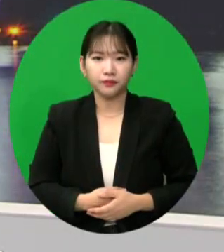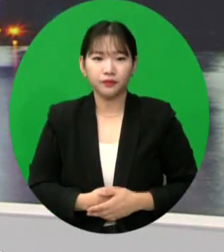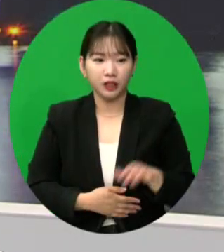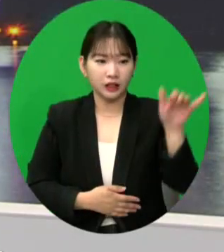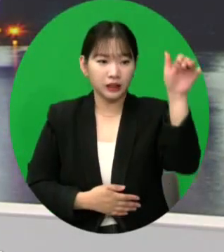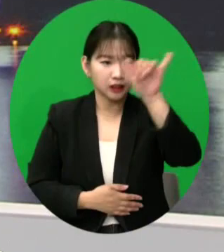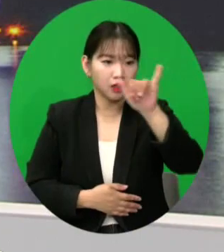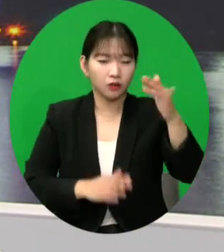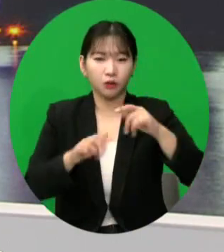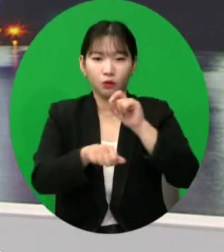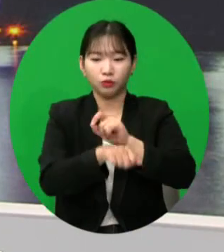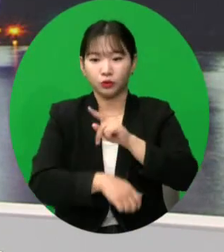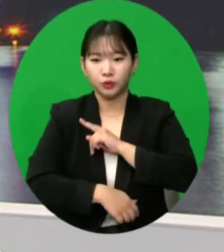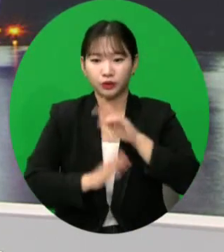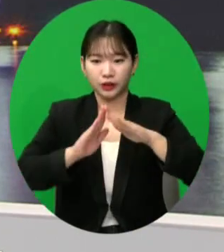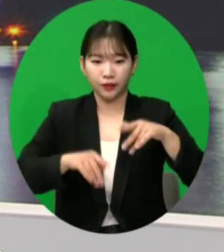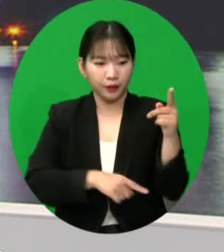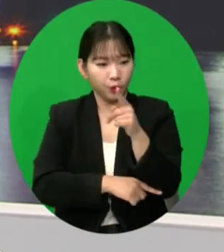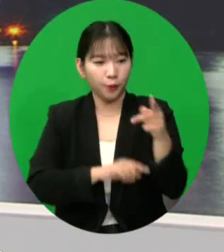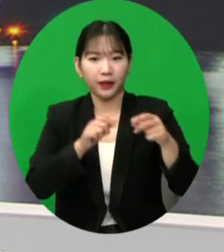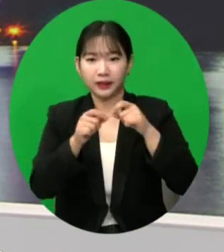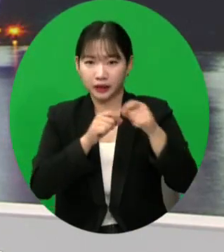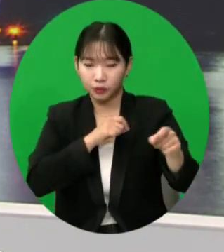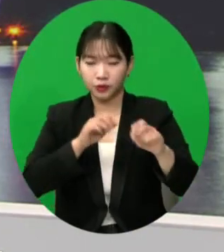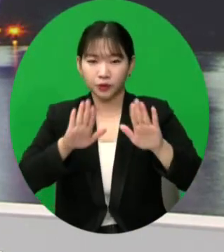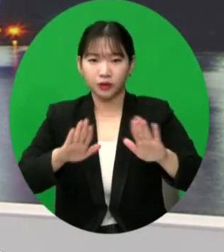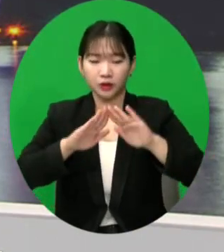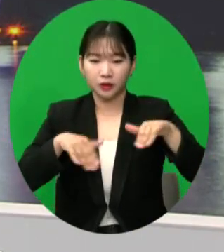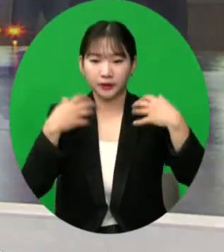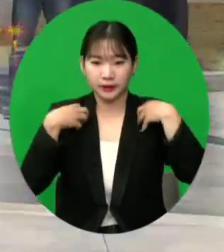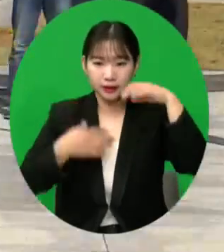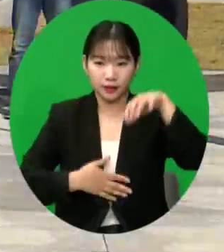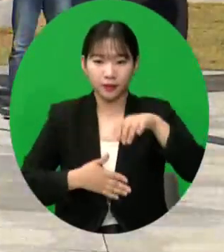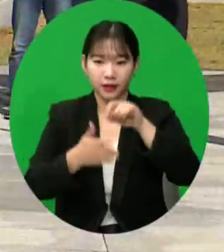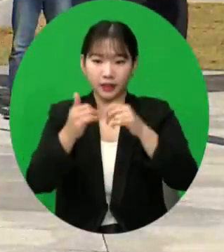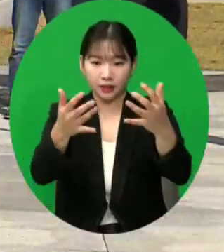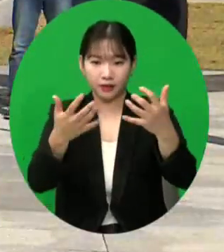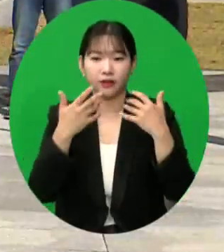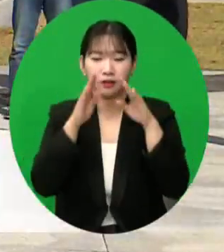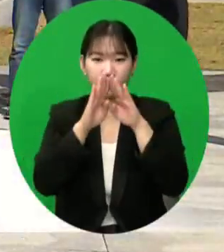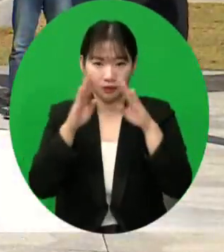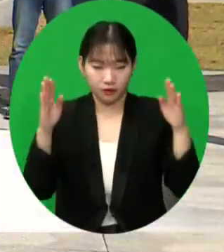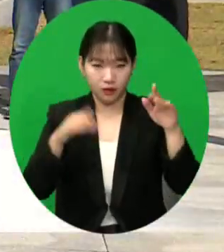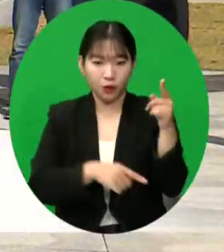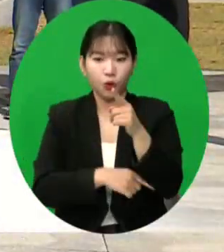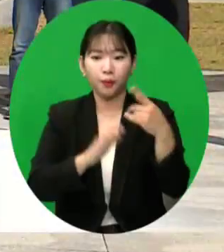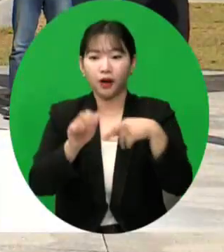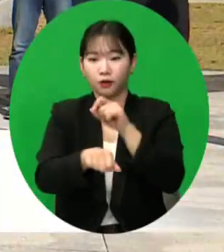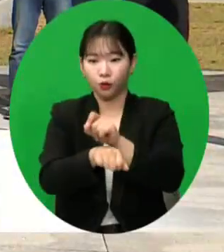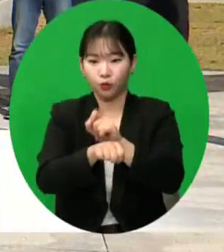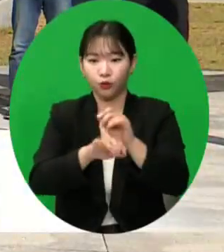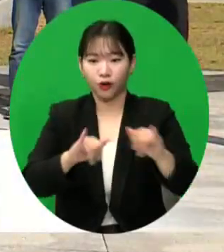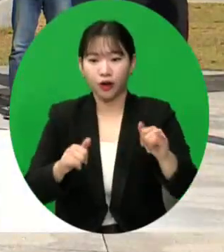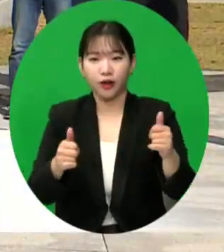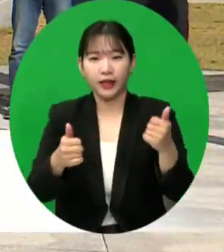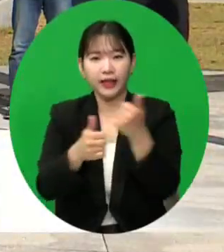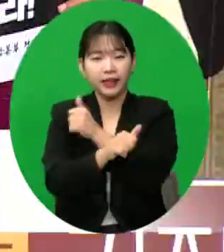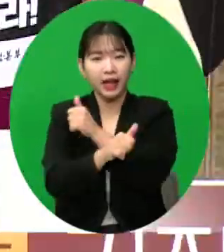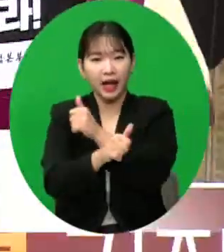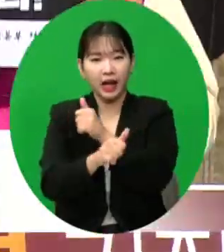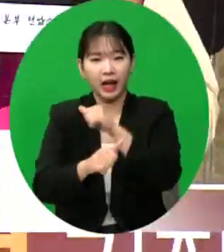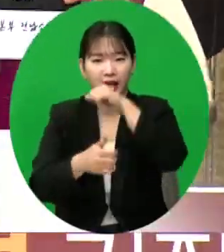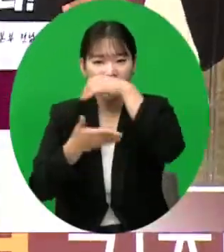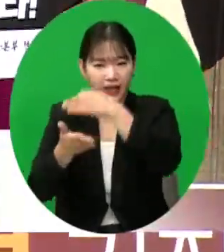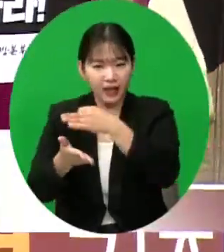전국 공무원 노조 전남 소방 지부는 오늘 전남도청 앞에서 기자회견을 열고 소방 공무원 인사 예산의